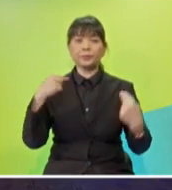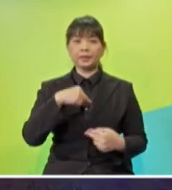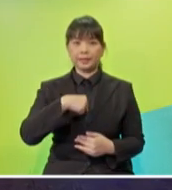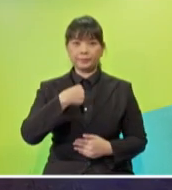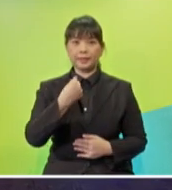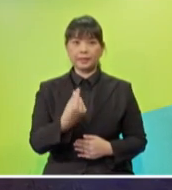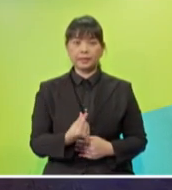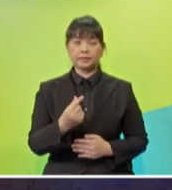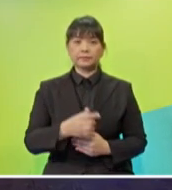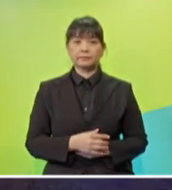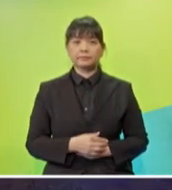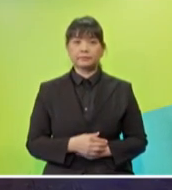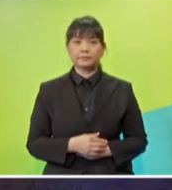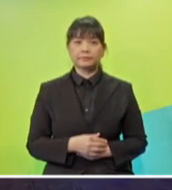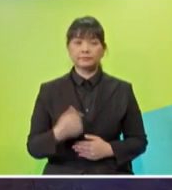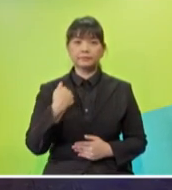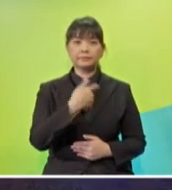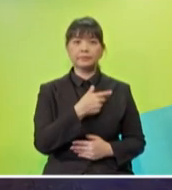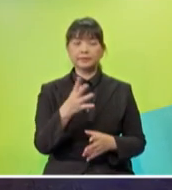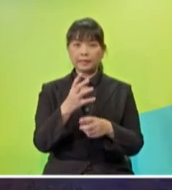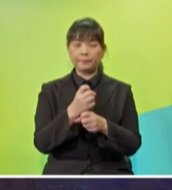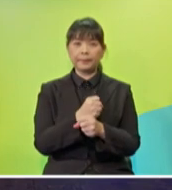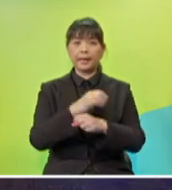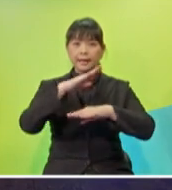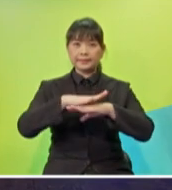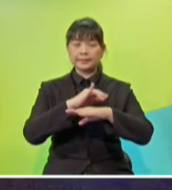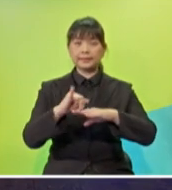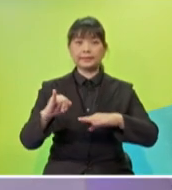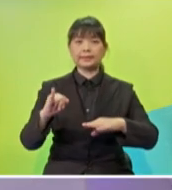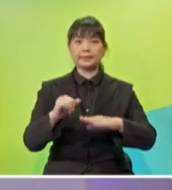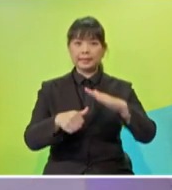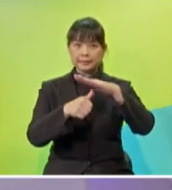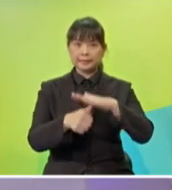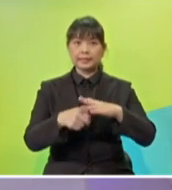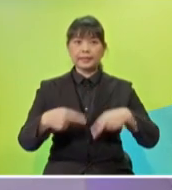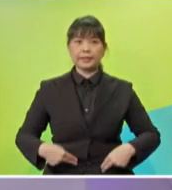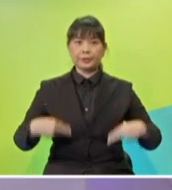nah dan kita dapat menangani tekanan hidup